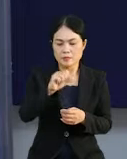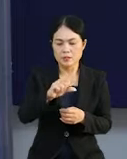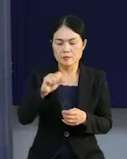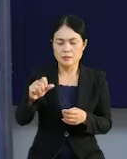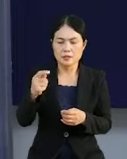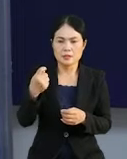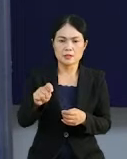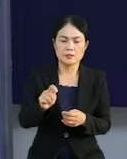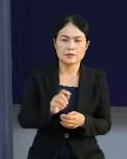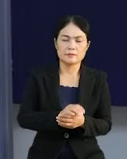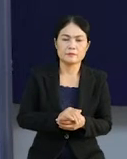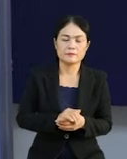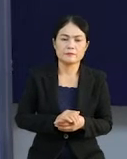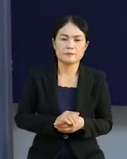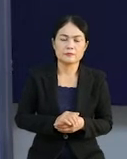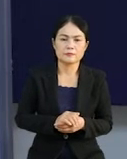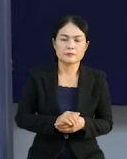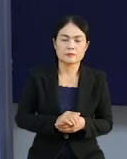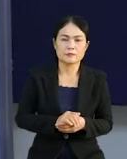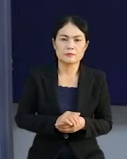nè